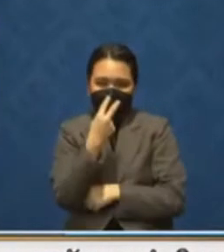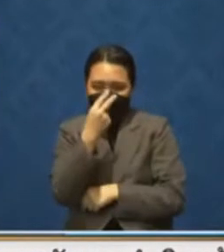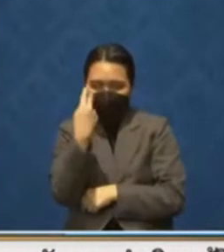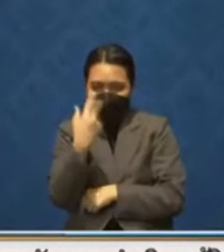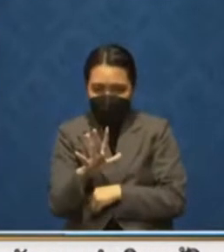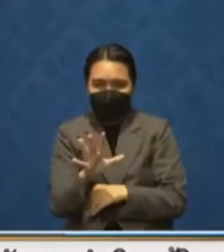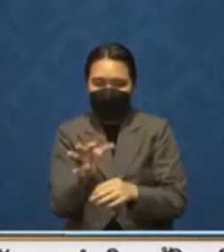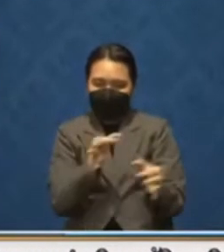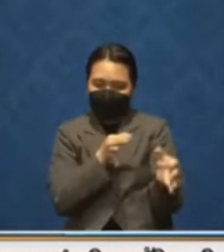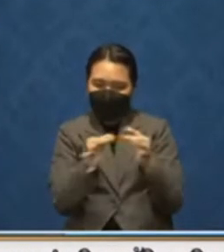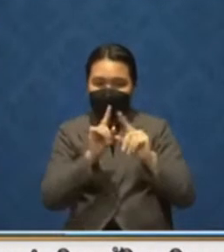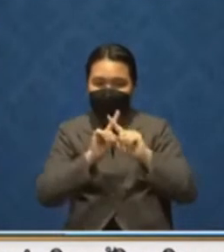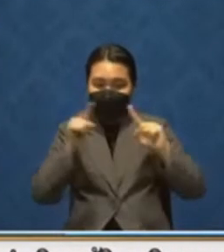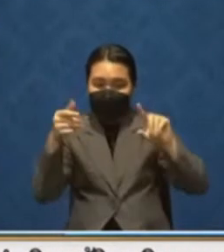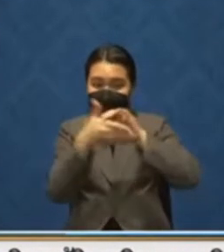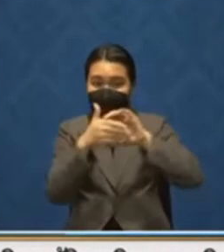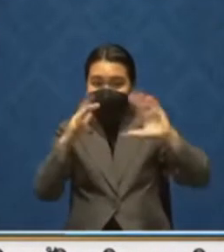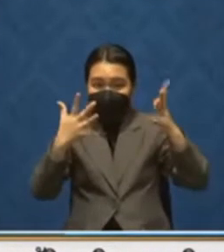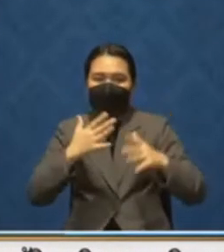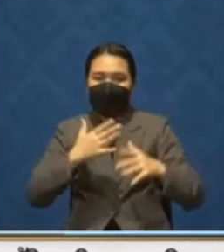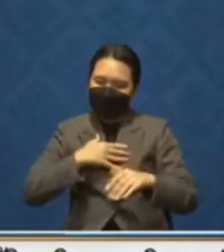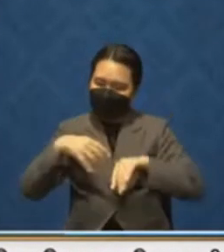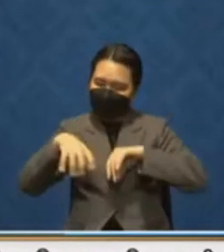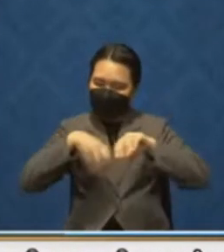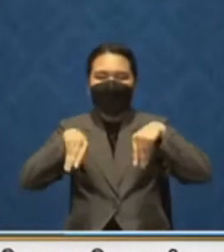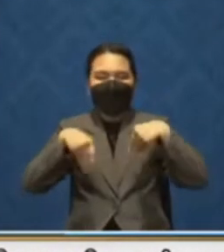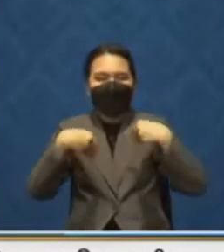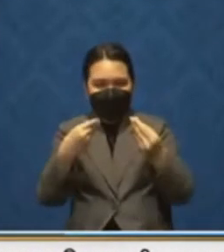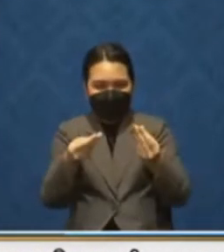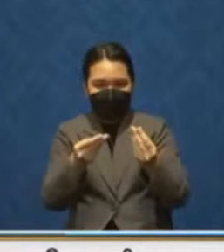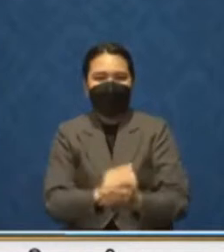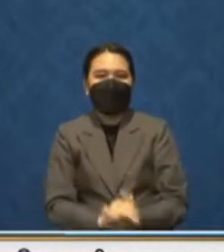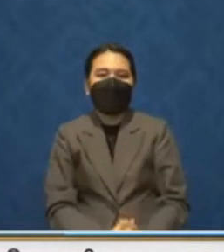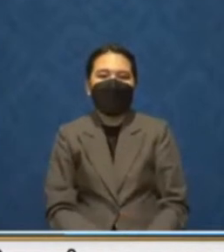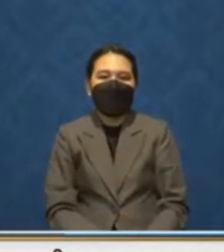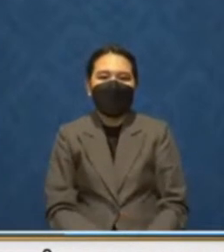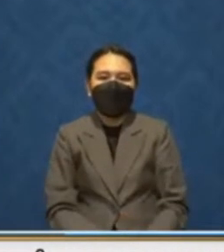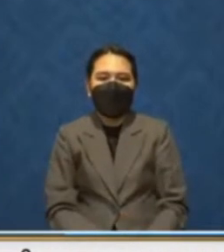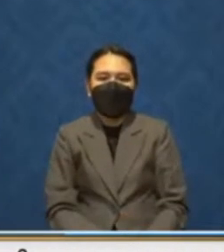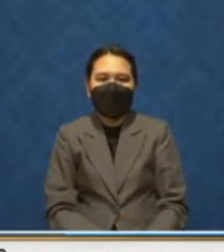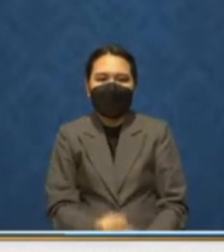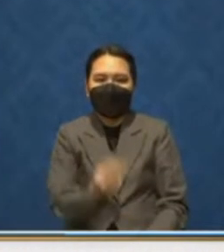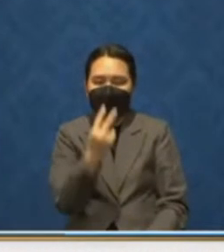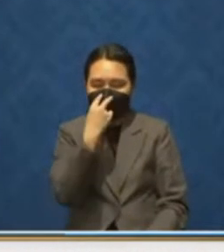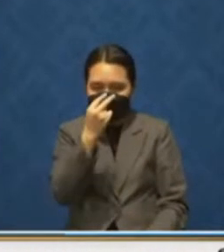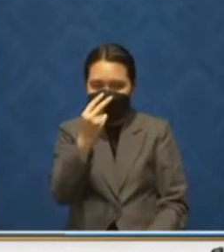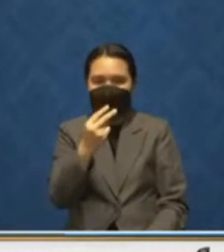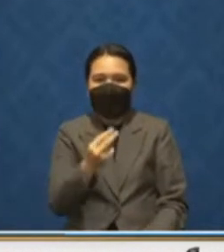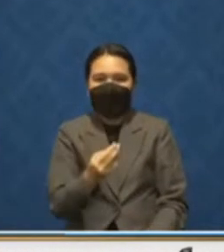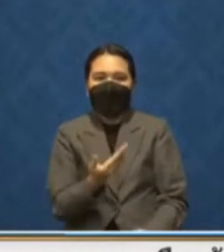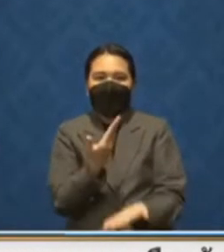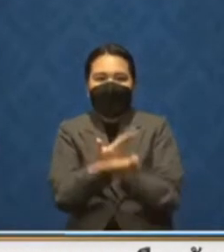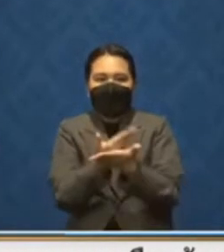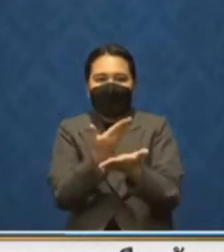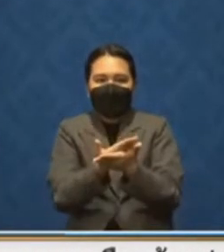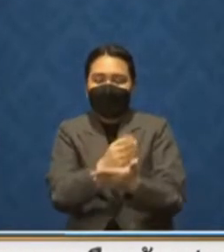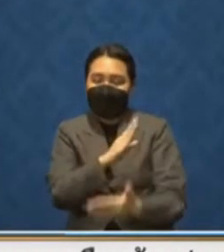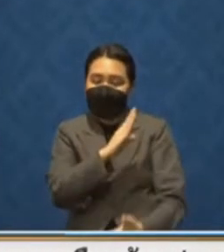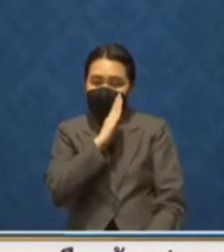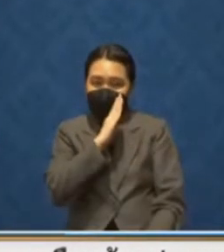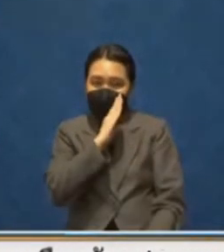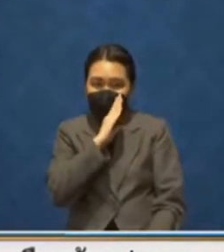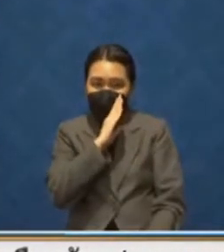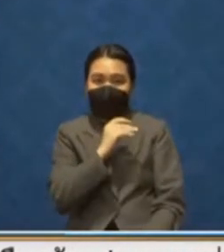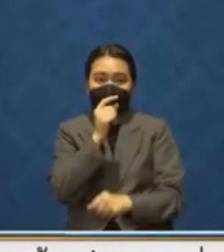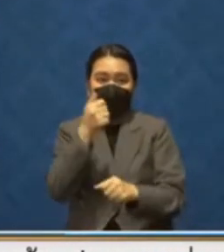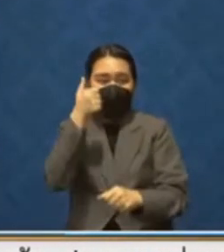ทำชาติดีสละนุชเลยจัดให้กับท่านดูนะครับค่าทิปนะครับมีการใช้ต่อวันเท่าไหร่ต่อ